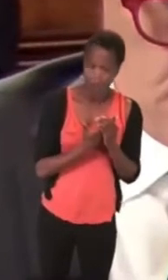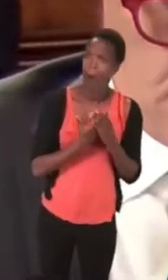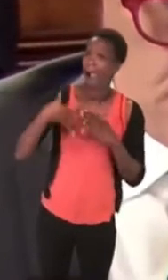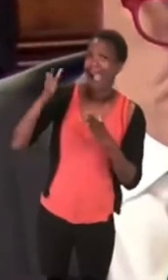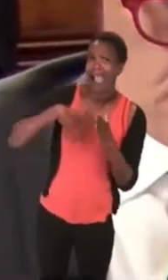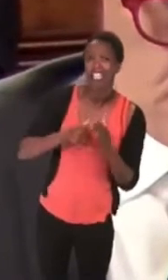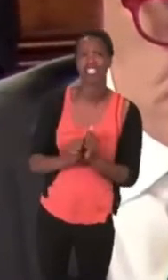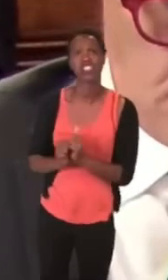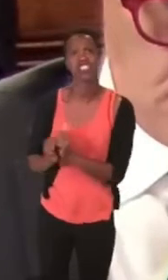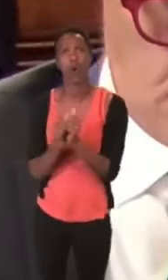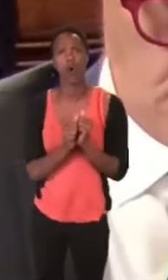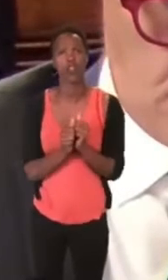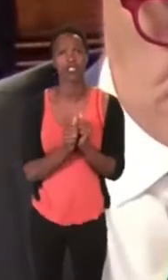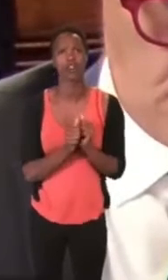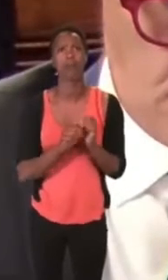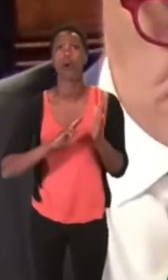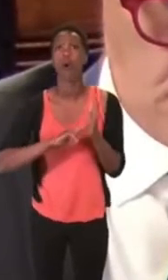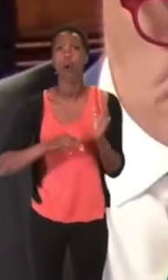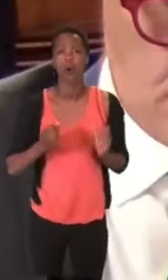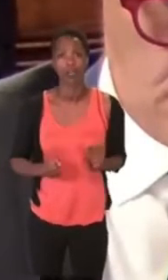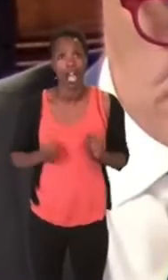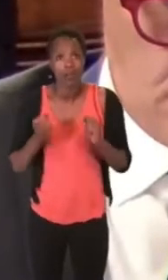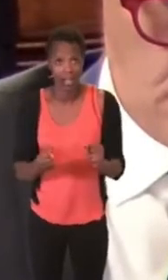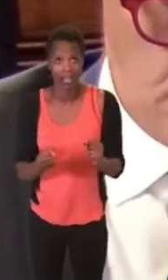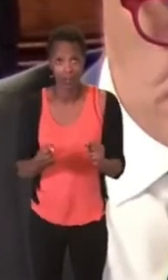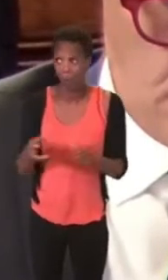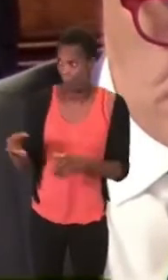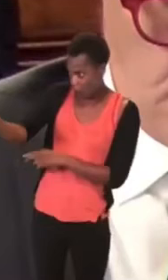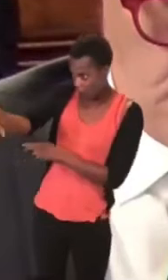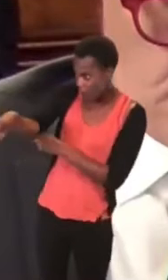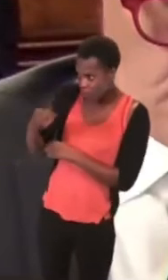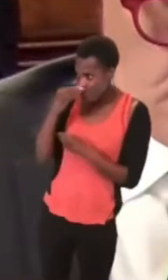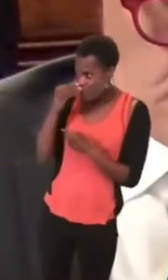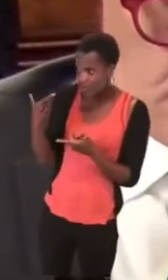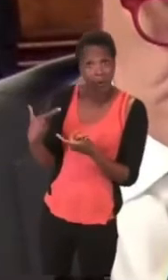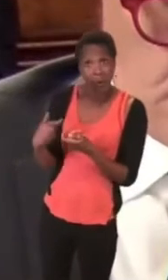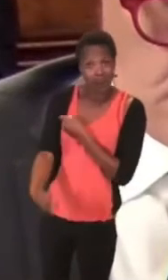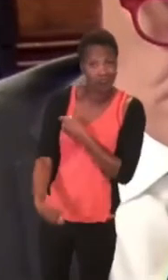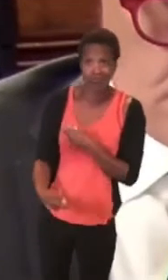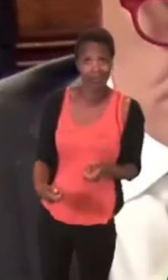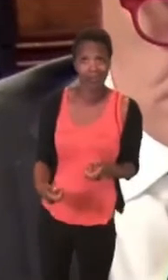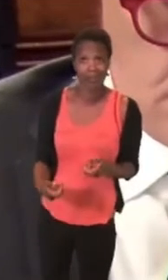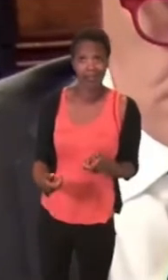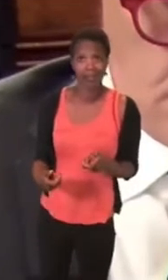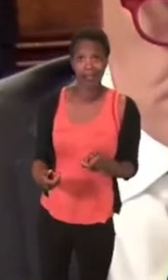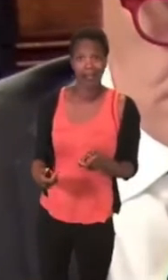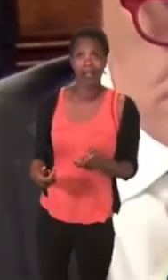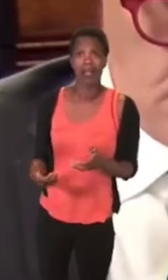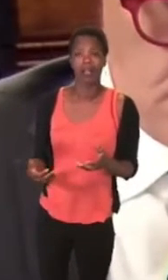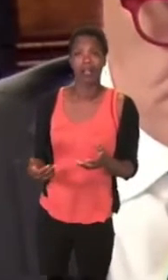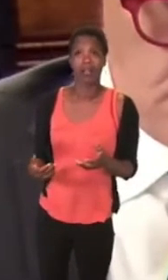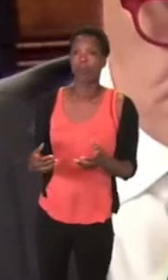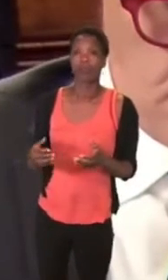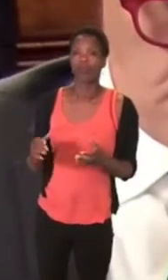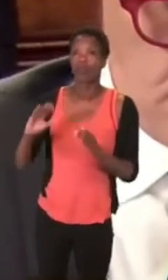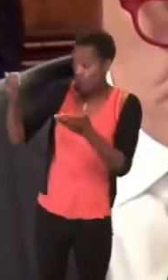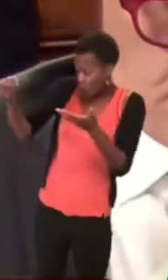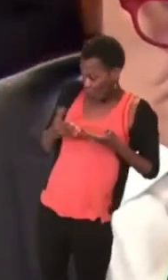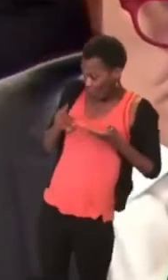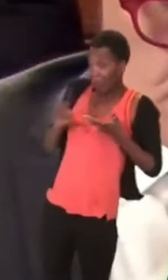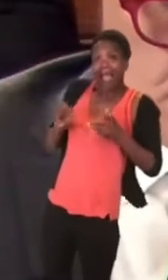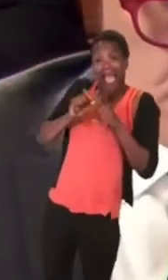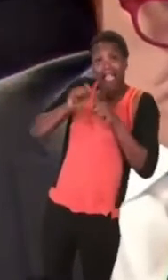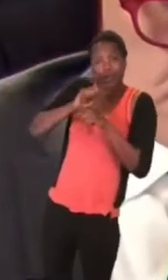d'engagement dont vous n'avez pas cru utile de proposer dans cette Assemblée l'évaluation. Et